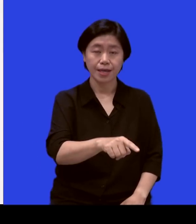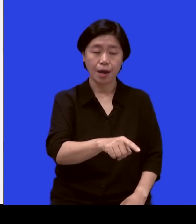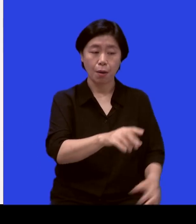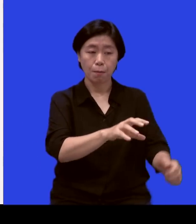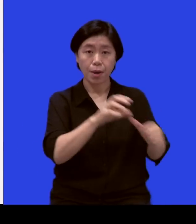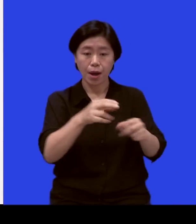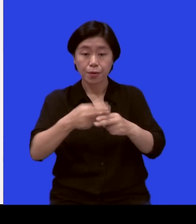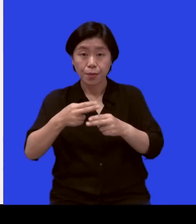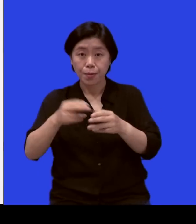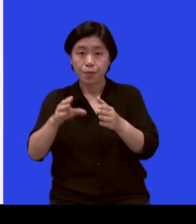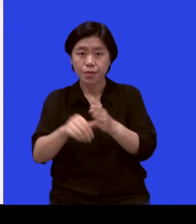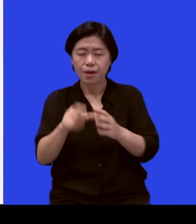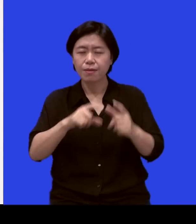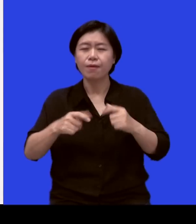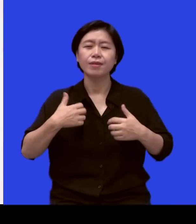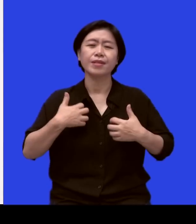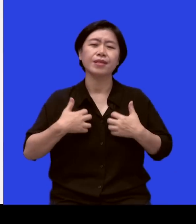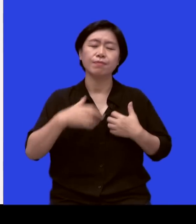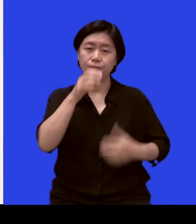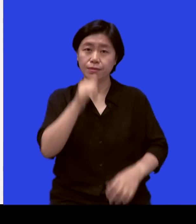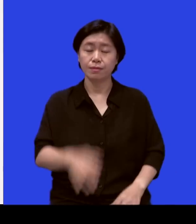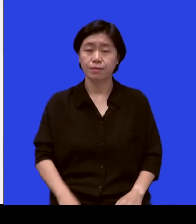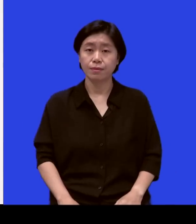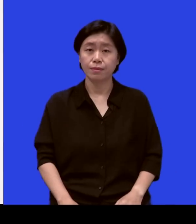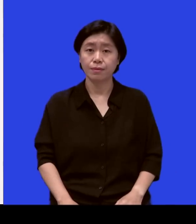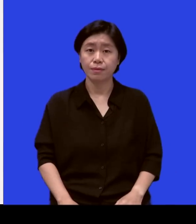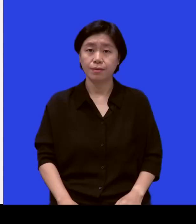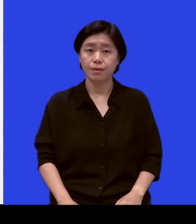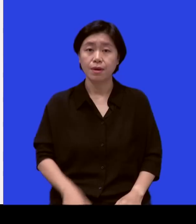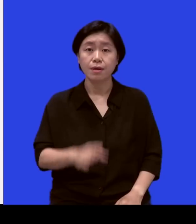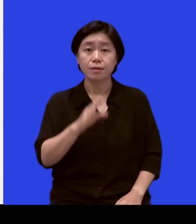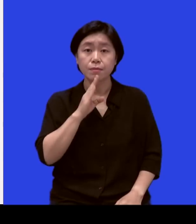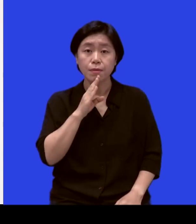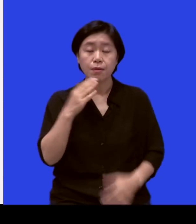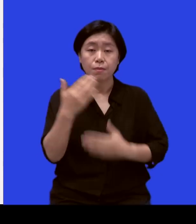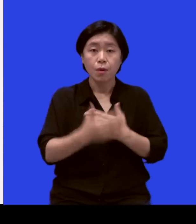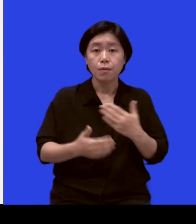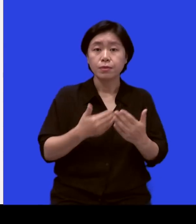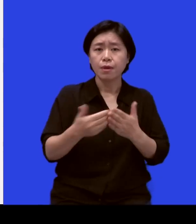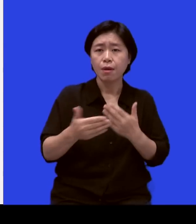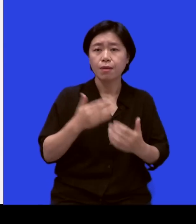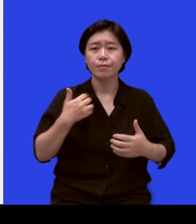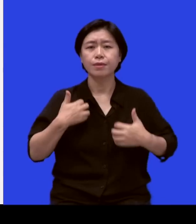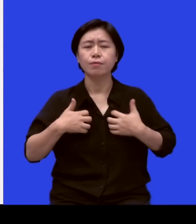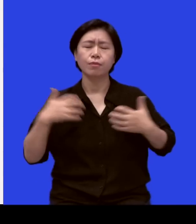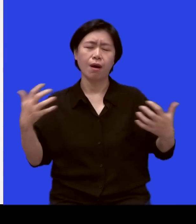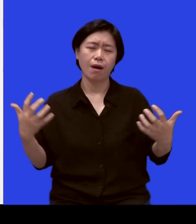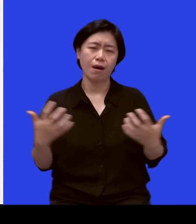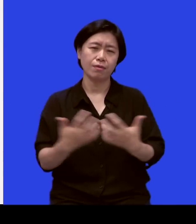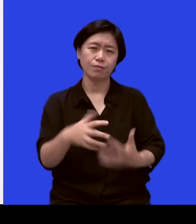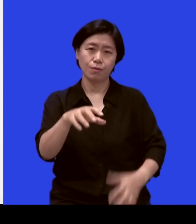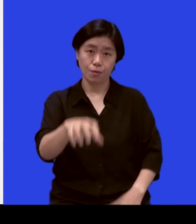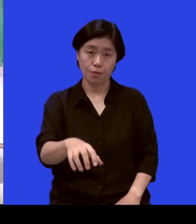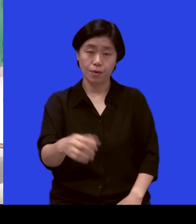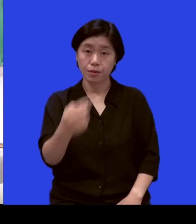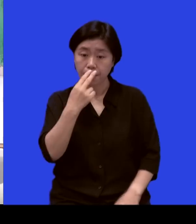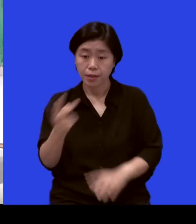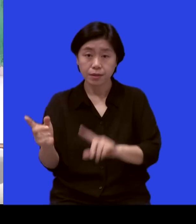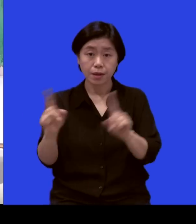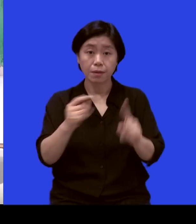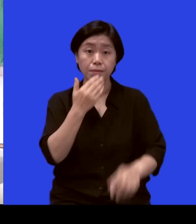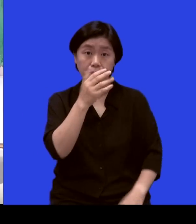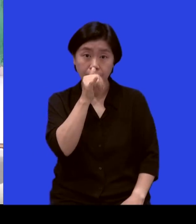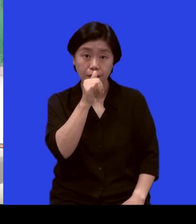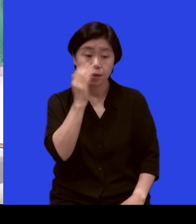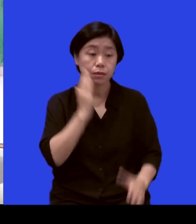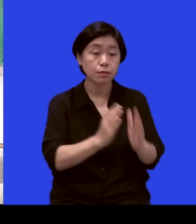뭐냐면 살아있는 기쁨이에요. 돈 주고 사는 게 아니라 몸으로 체험하는 기쁨이에요. 그리고 생명을 살리는 거예요.